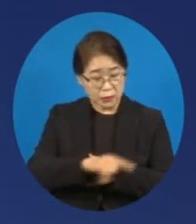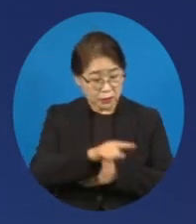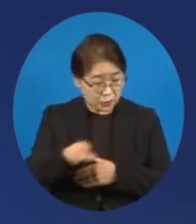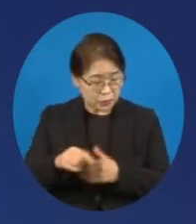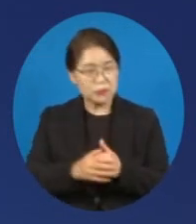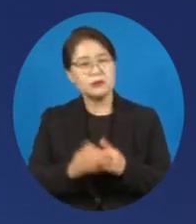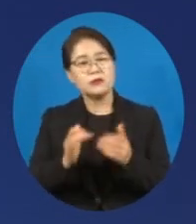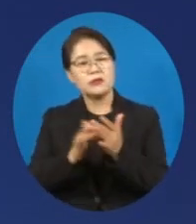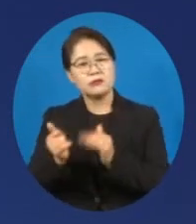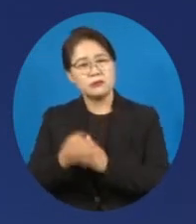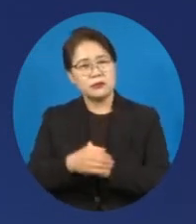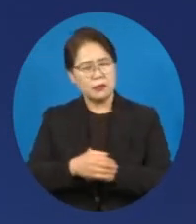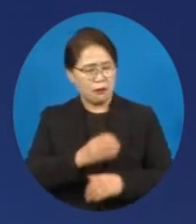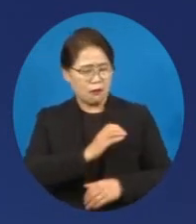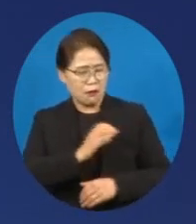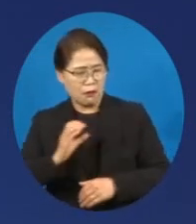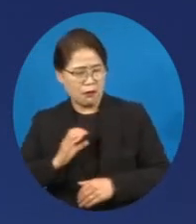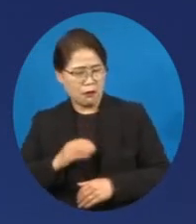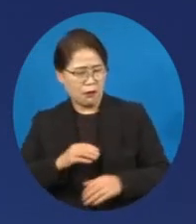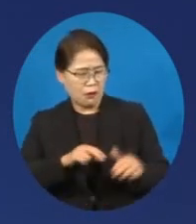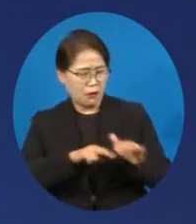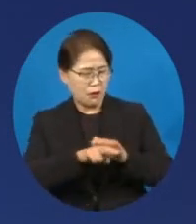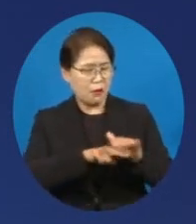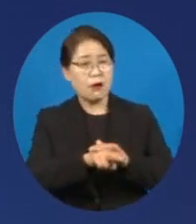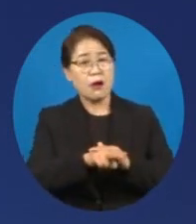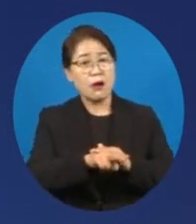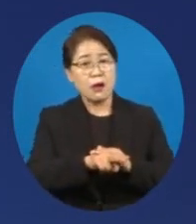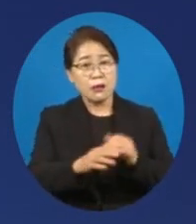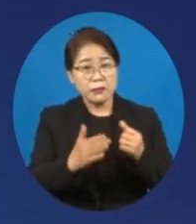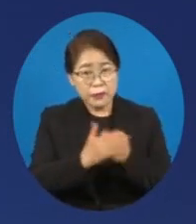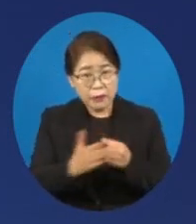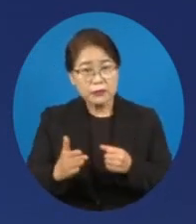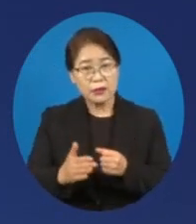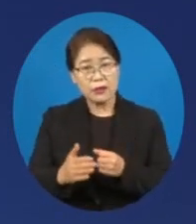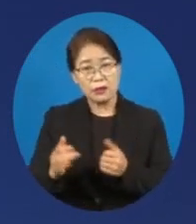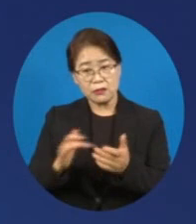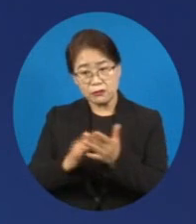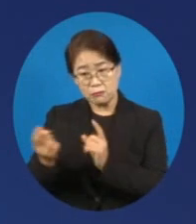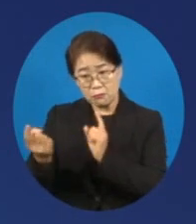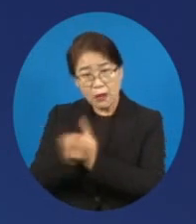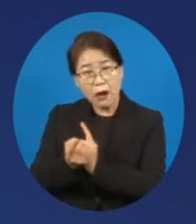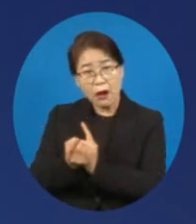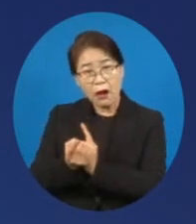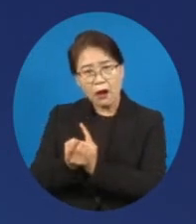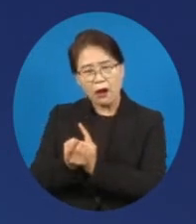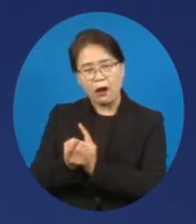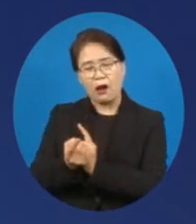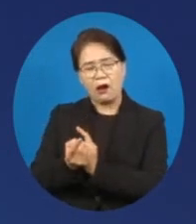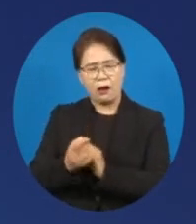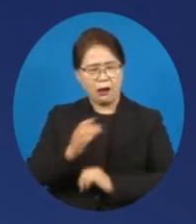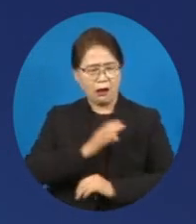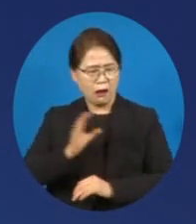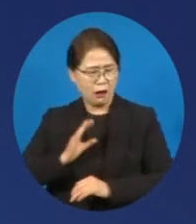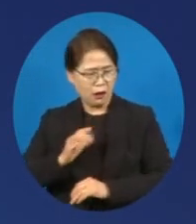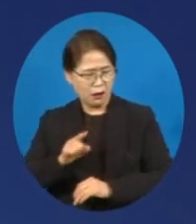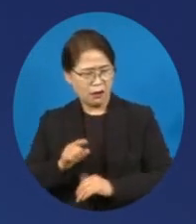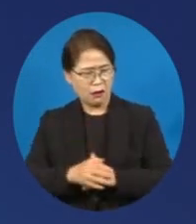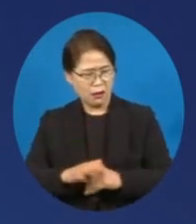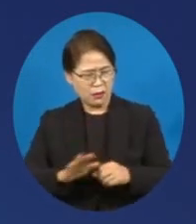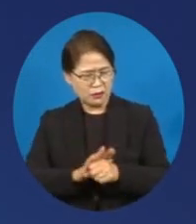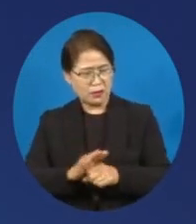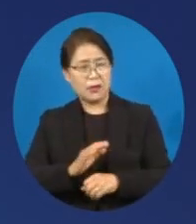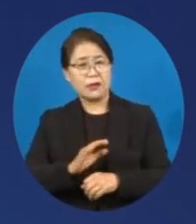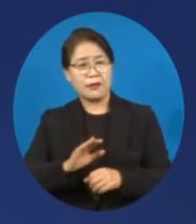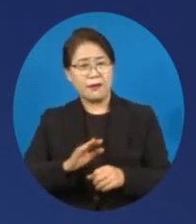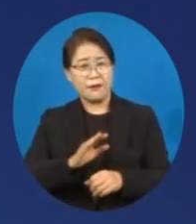예수님을 배신하고 도망을 갔기 때문에 예수님으로부터이 배신자야 뭐 사랑의